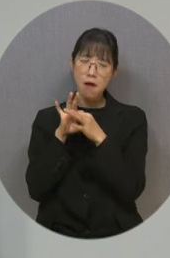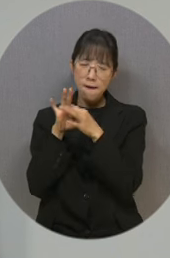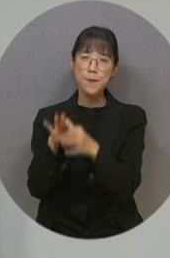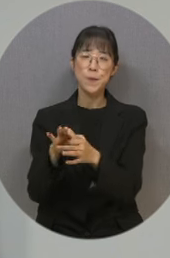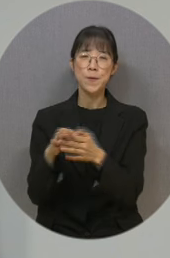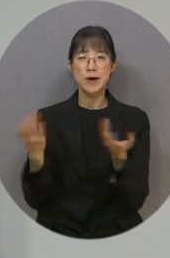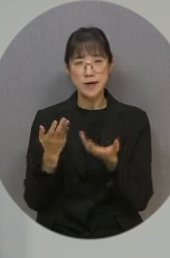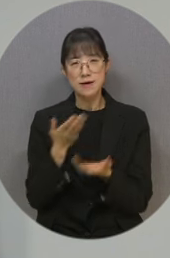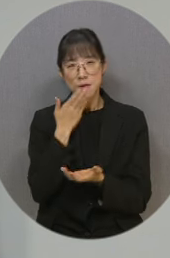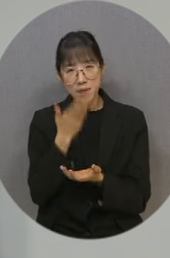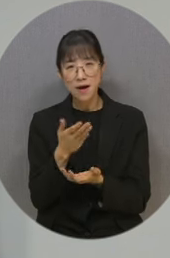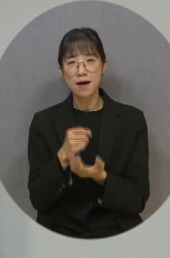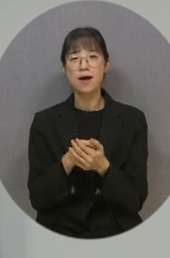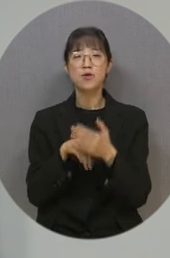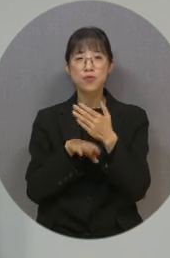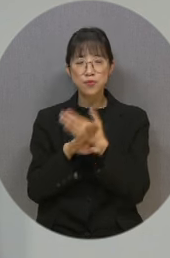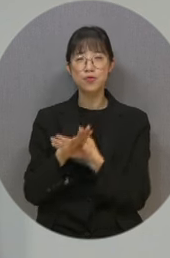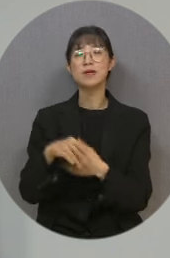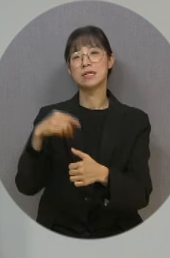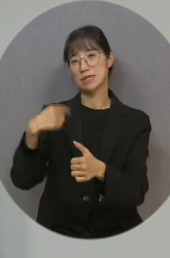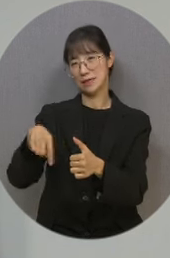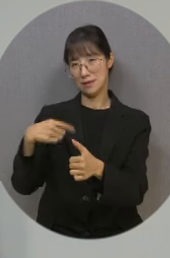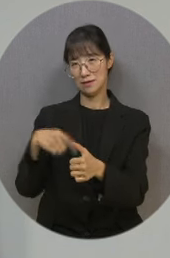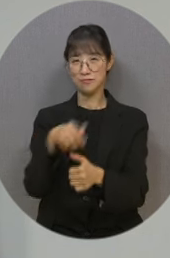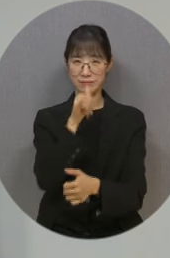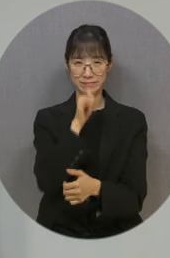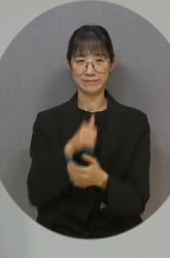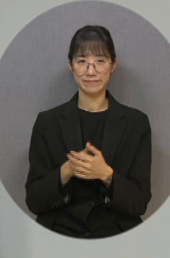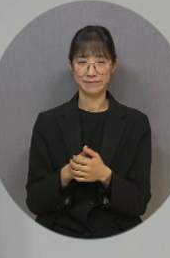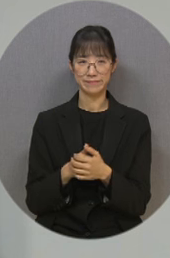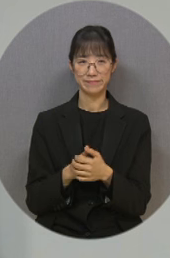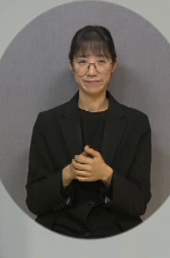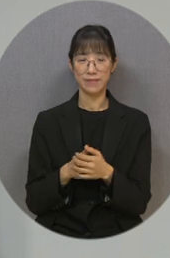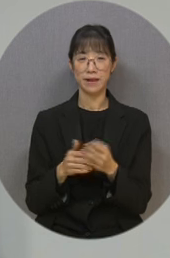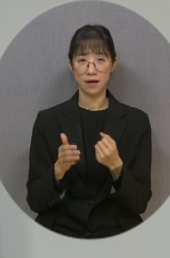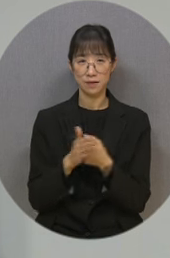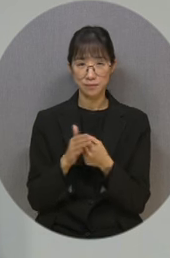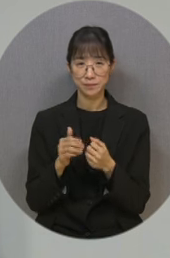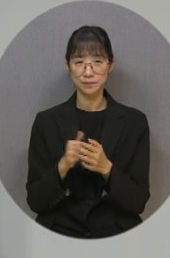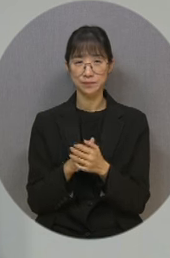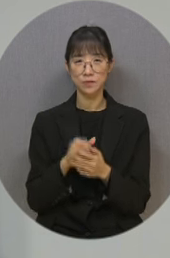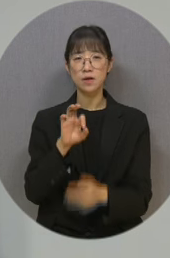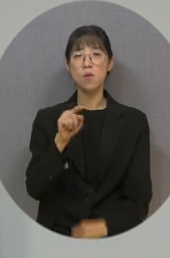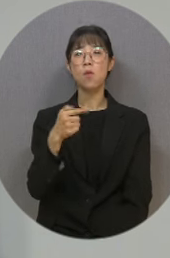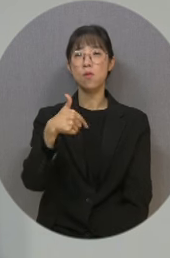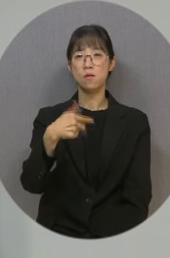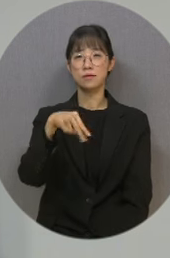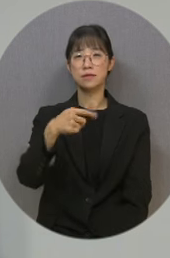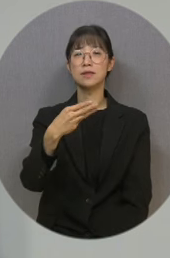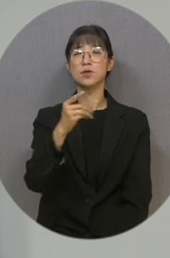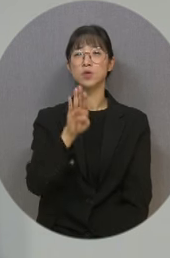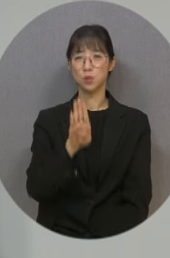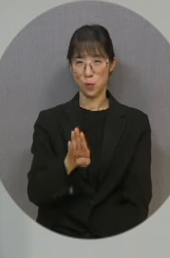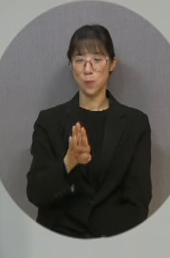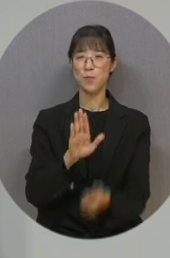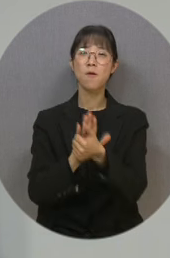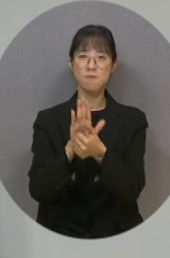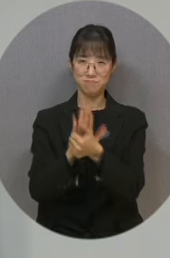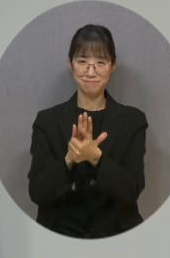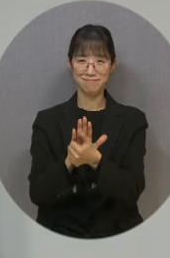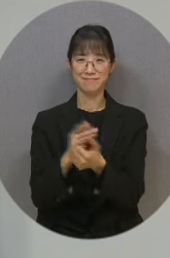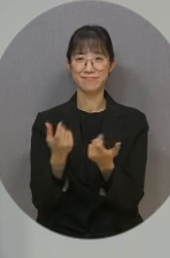저희가 취업후에 적응 지도도 같이 하고 있습니다 예 그니까 어찌 보 원스톱 서비스를 하는 그런 기능을